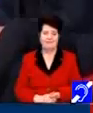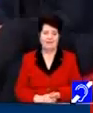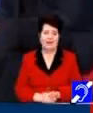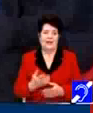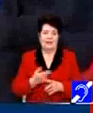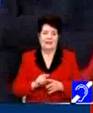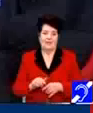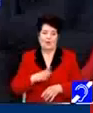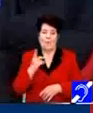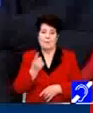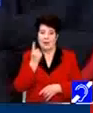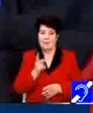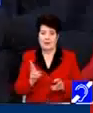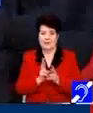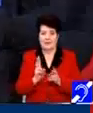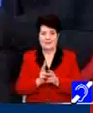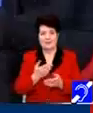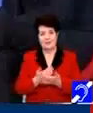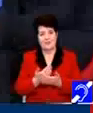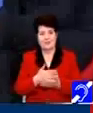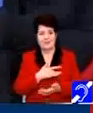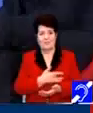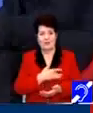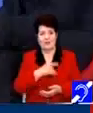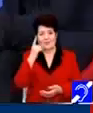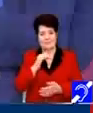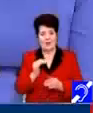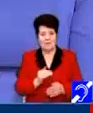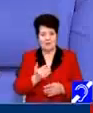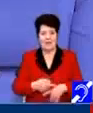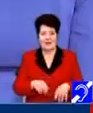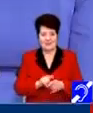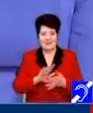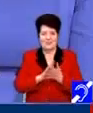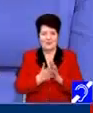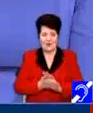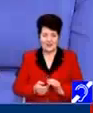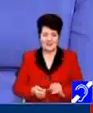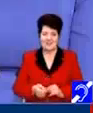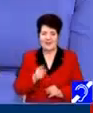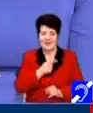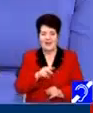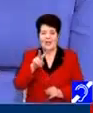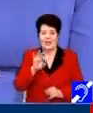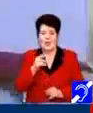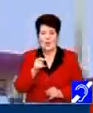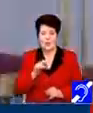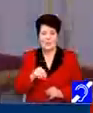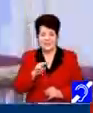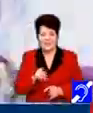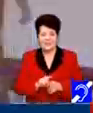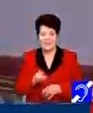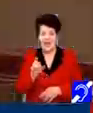William s-a îndrăgostit la prima vedere de Kate și se pare că și Harry, fratele lui mai mic, a fost în aceeași situație. Kate s-a logodit într-o impecabilă